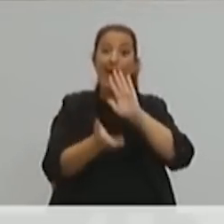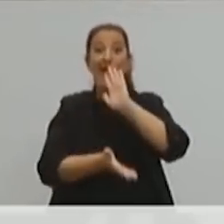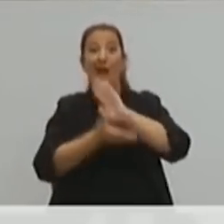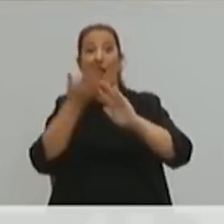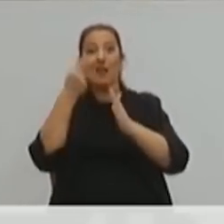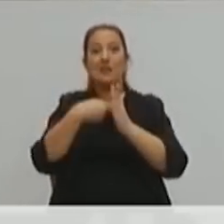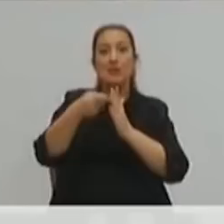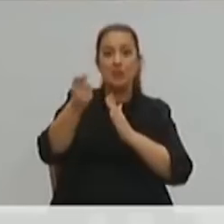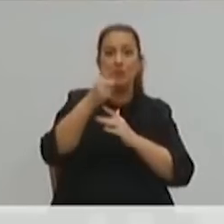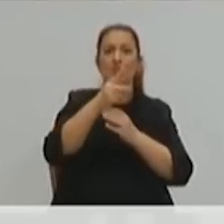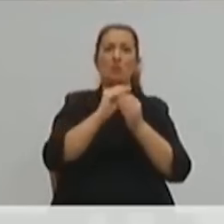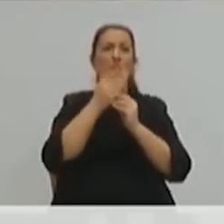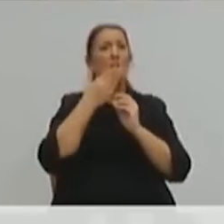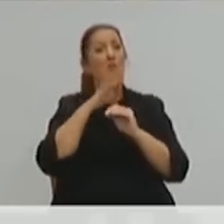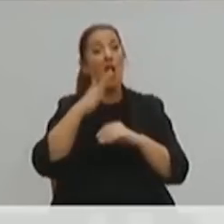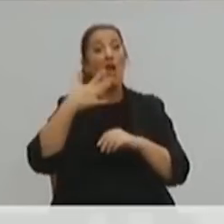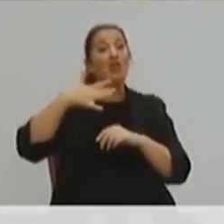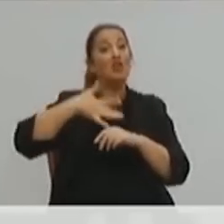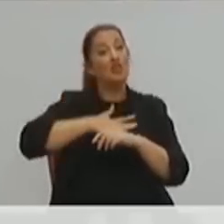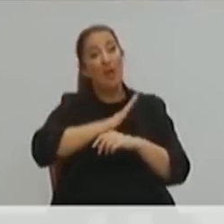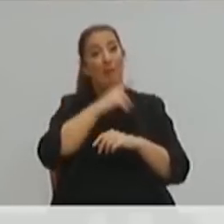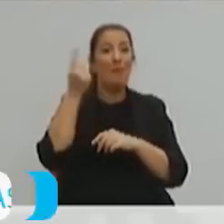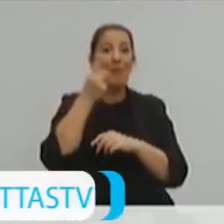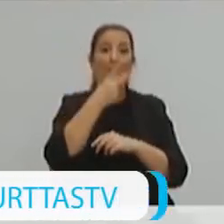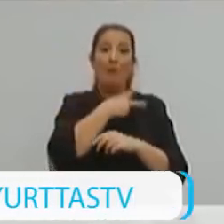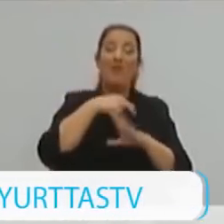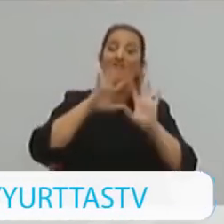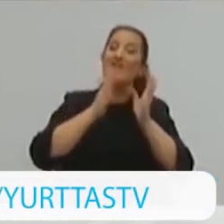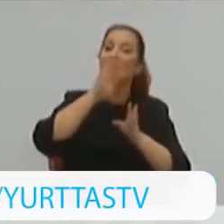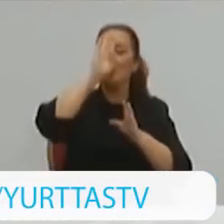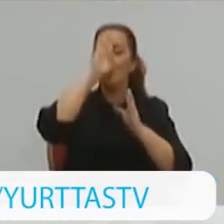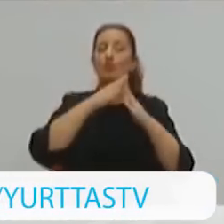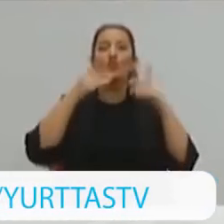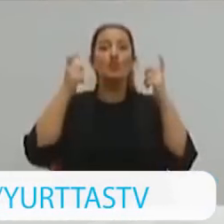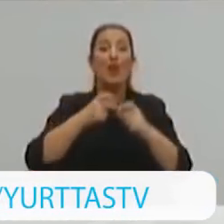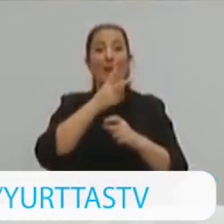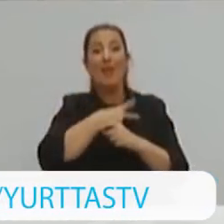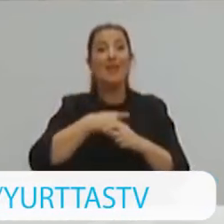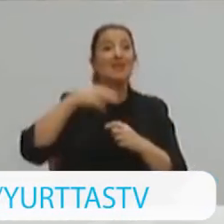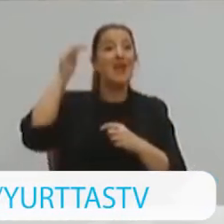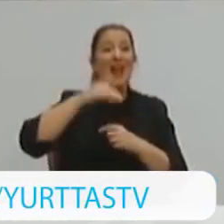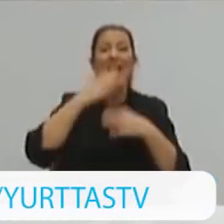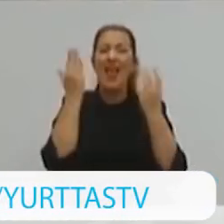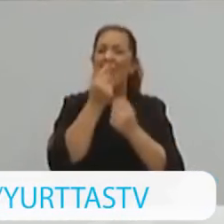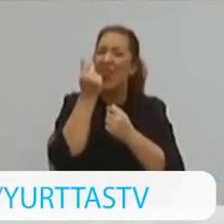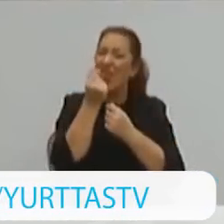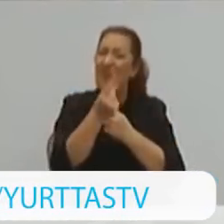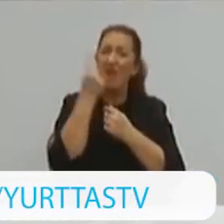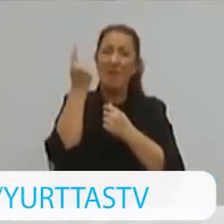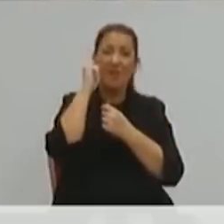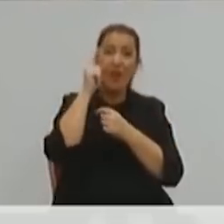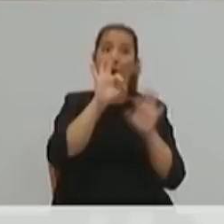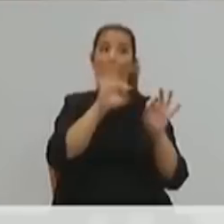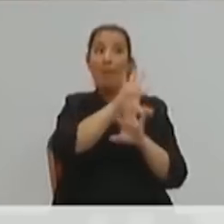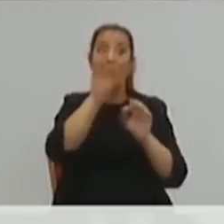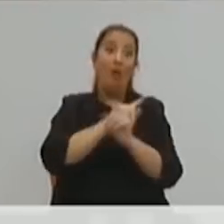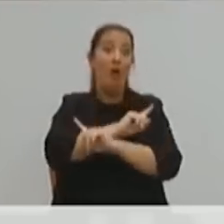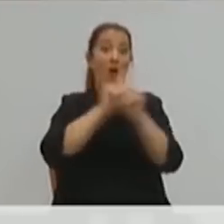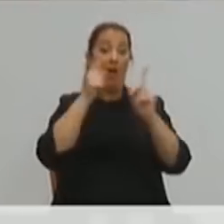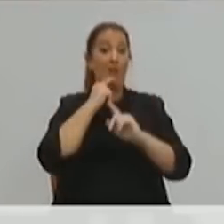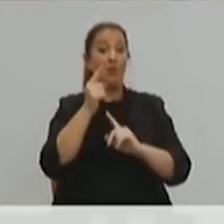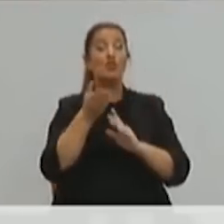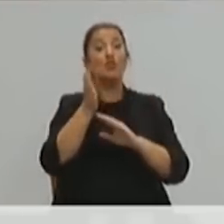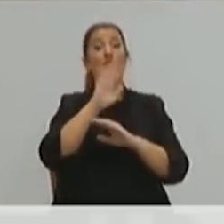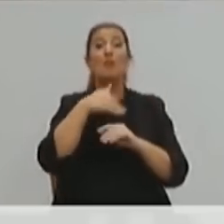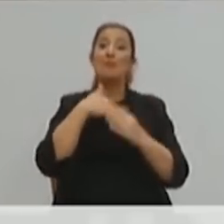kaldırıyorsunuz. CHP'li bir belediyeden ya da İstanbul Büyükşehir Belediyesi'nden gelen en ufak bir önerimler reddediyorsunuz. Sonra da